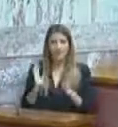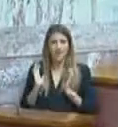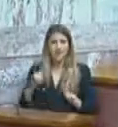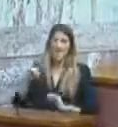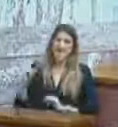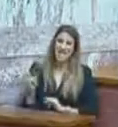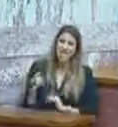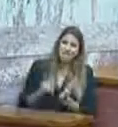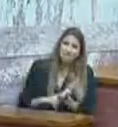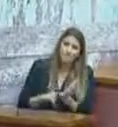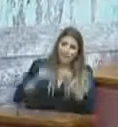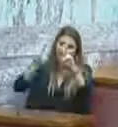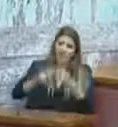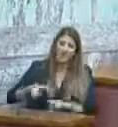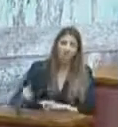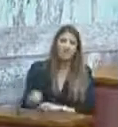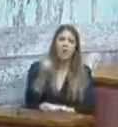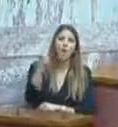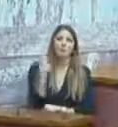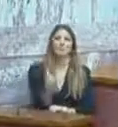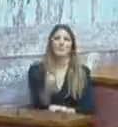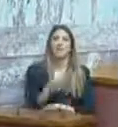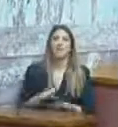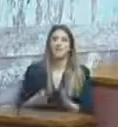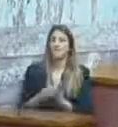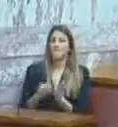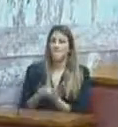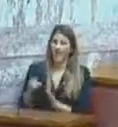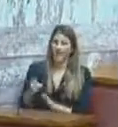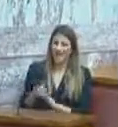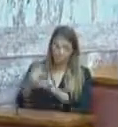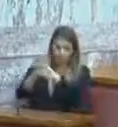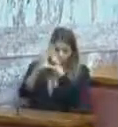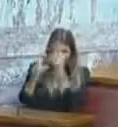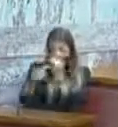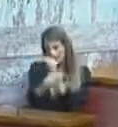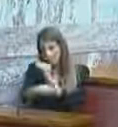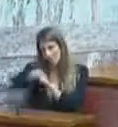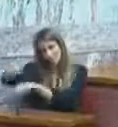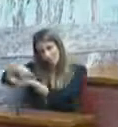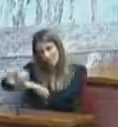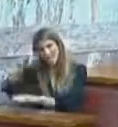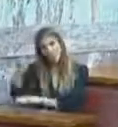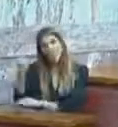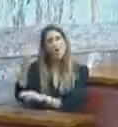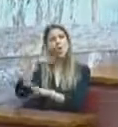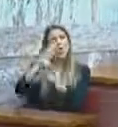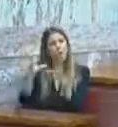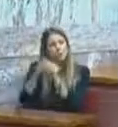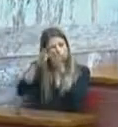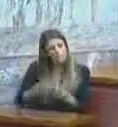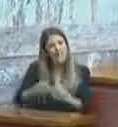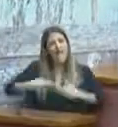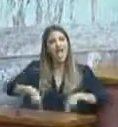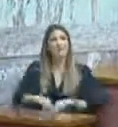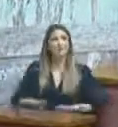των ενδείξεων επί των εγκλημάτων ή ενδείξεων ενοχής των εμπλεκομένων προσώπων. Για ποιο λόγο λοιπόν θέλουμε 10 κάλπες? Γιατί θέλουμε το βράδυ να λέμε τον